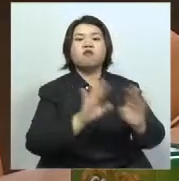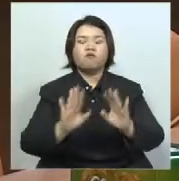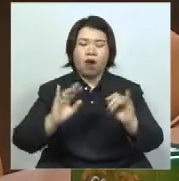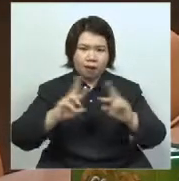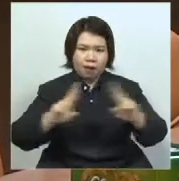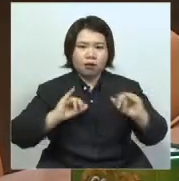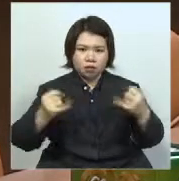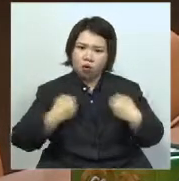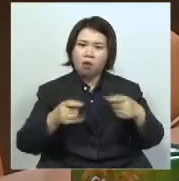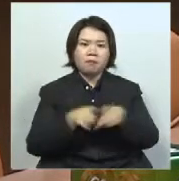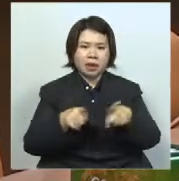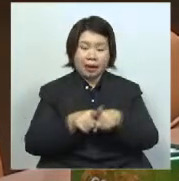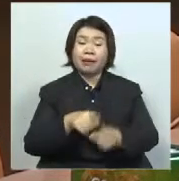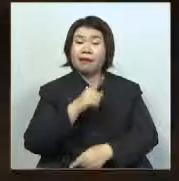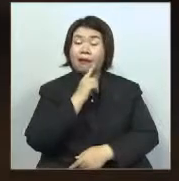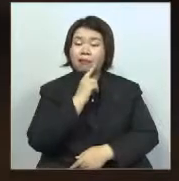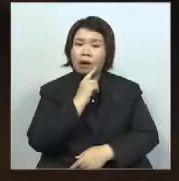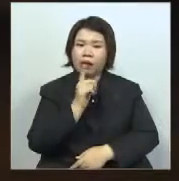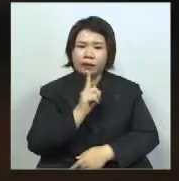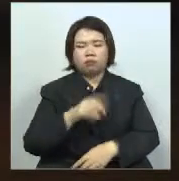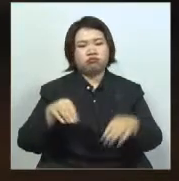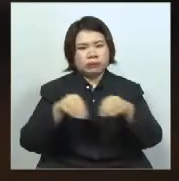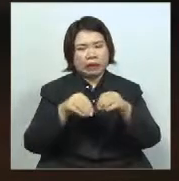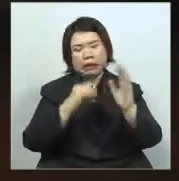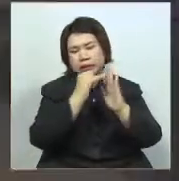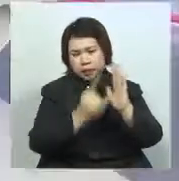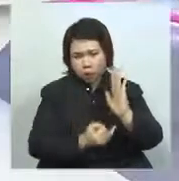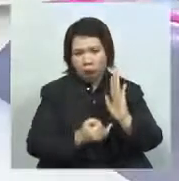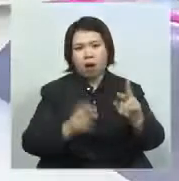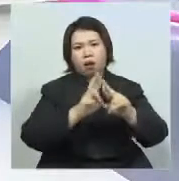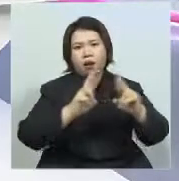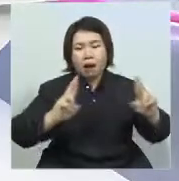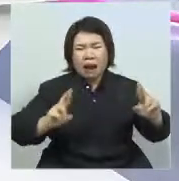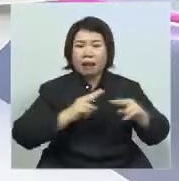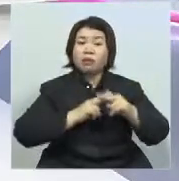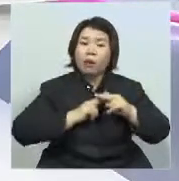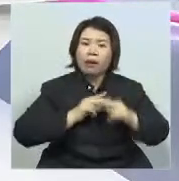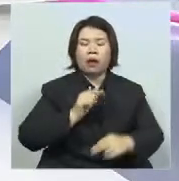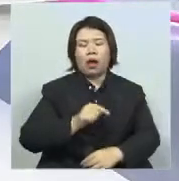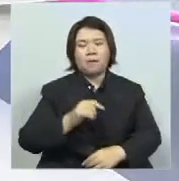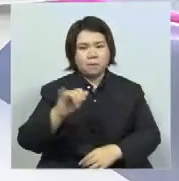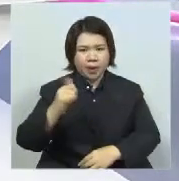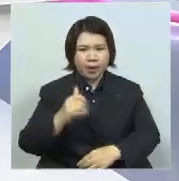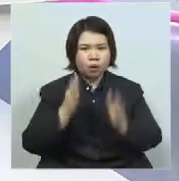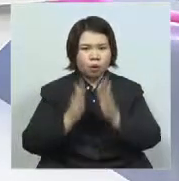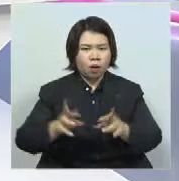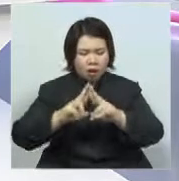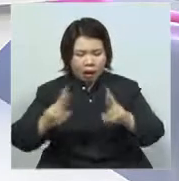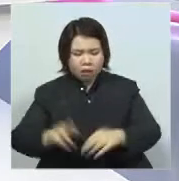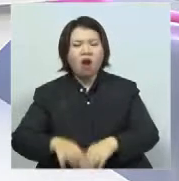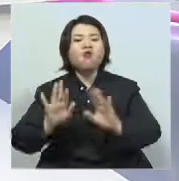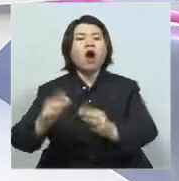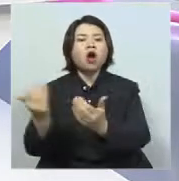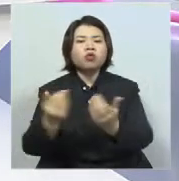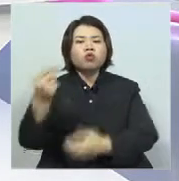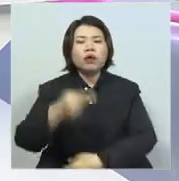ปถึงผู้ประกอบการทุกร้านนะคะโดยเฉพาะในพื้นที่ที่อยู่ต่างจังหวัดตามร้านโชห่วยตามร้านอะไรเนี่ยบางทีคนในพื้นที่เนี่ยจะ